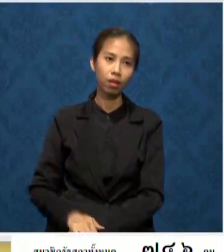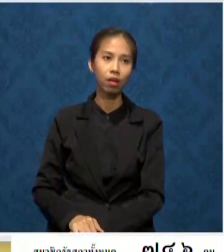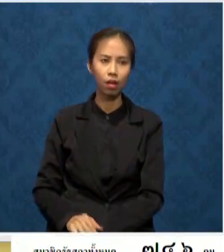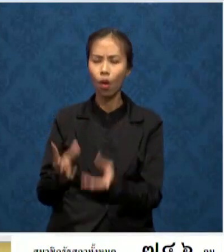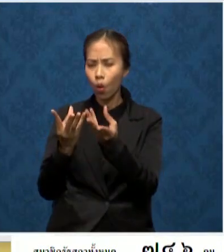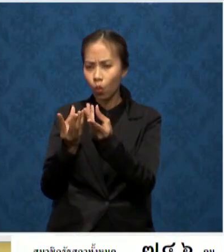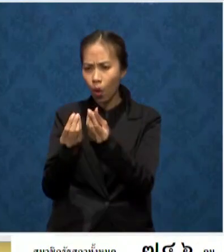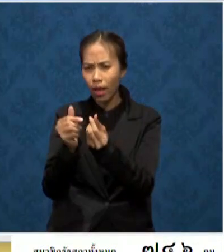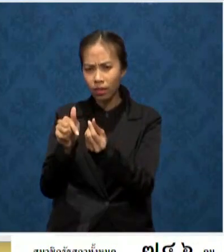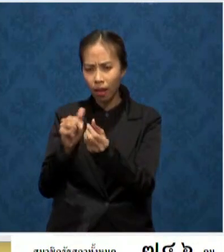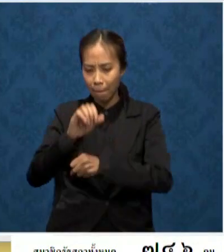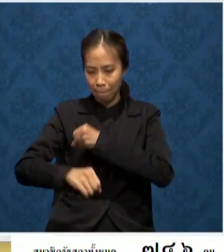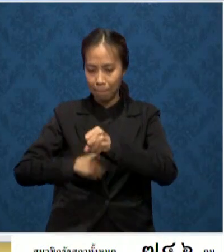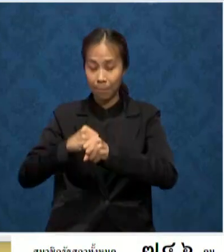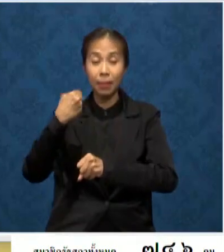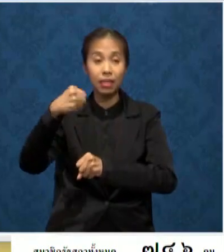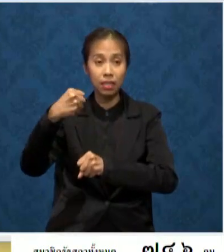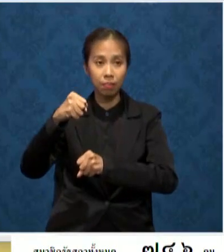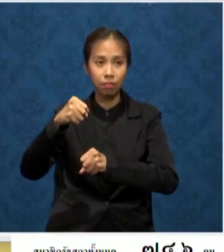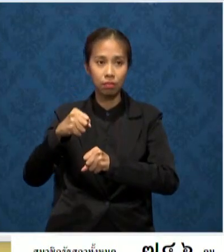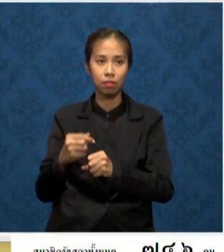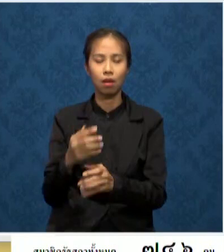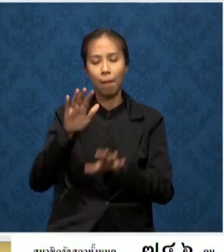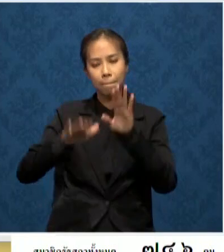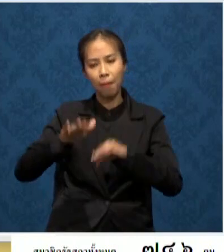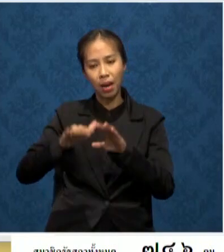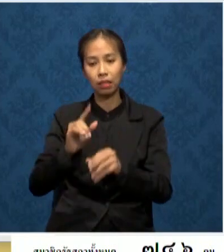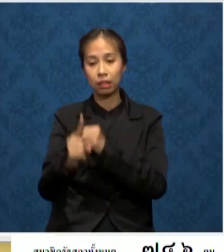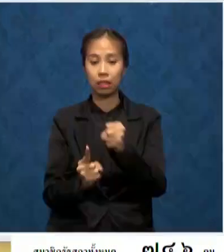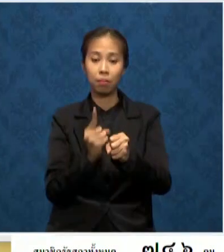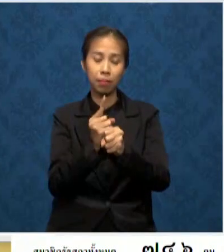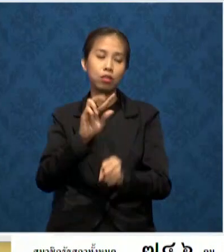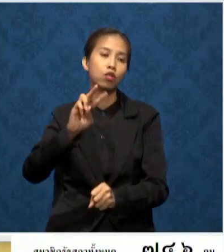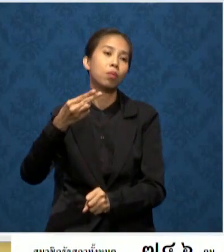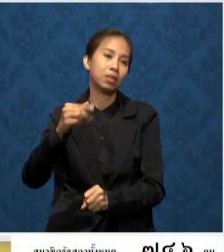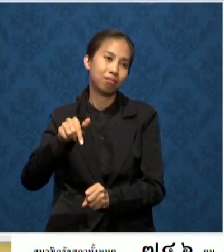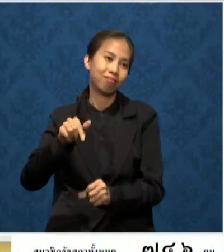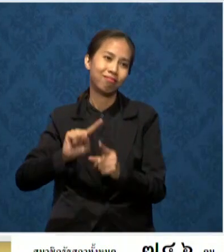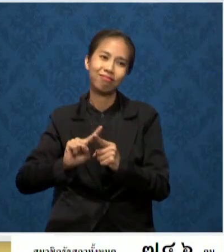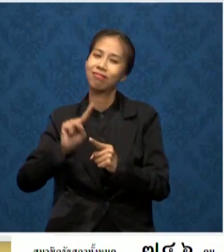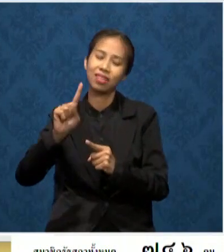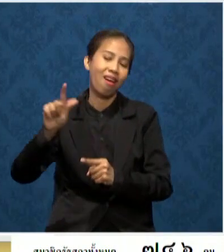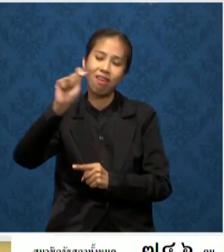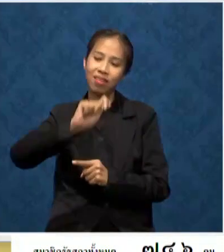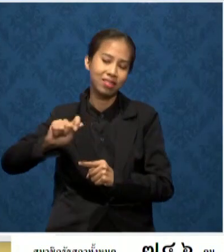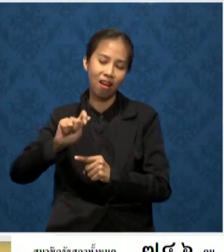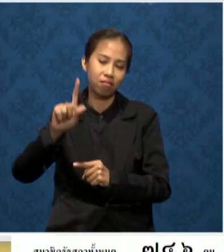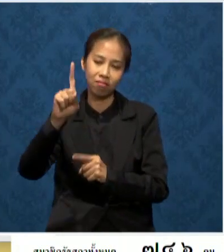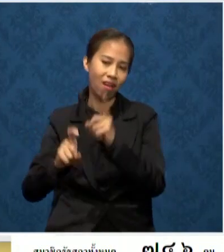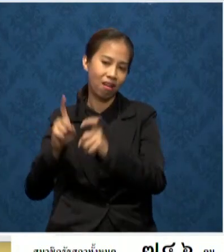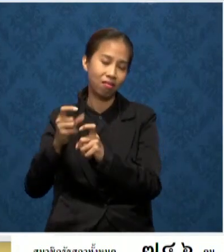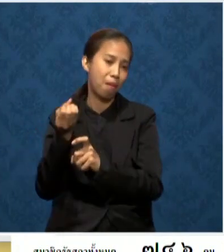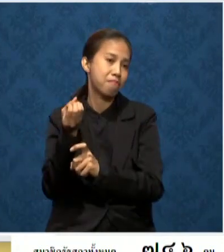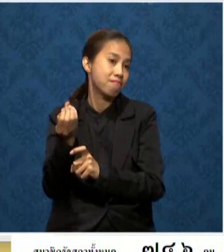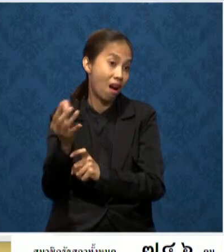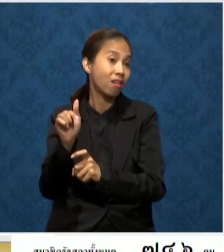ในรอบ 10 ปีตกอยู่ที่ปีและ 2,000 คนครับเป็รำดับหนึ่ของเอเชียและเป็นรำ